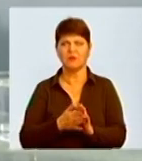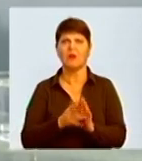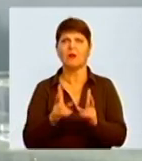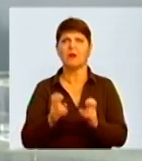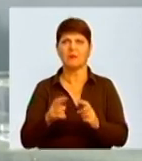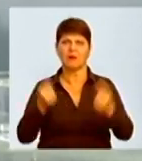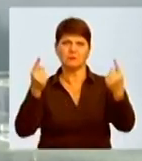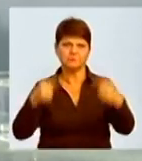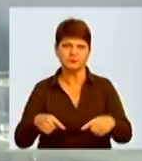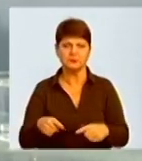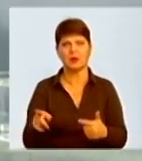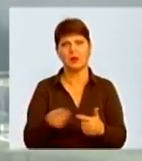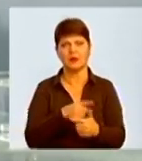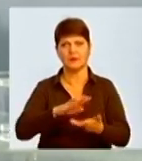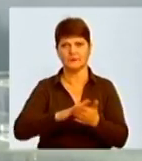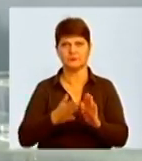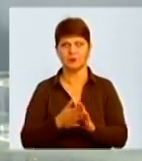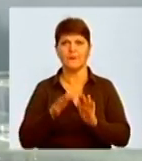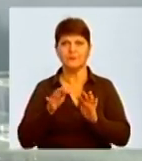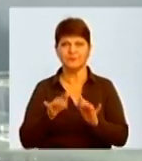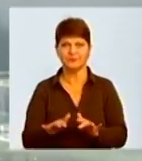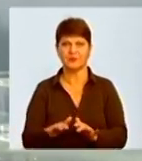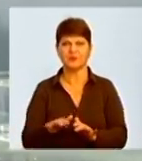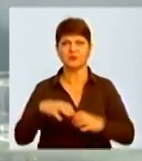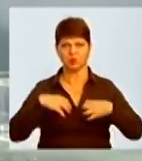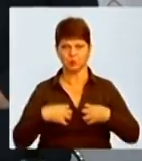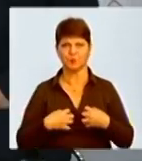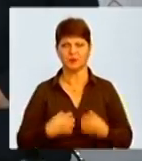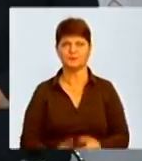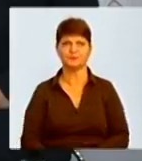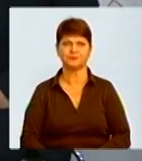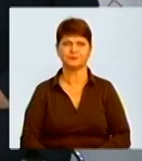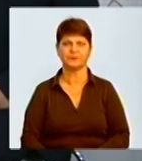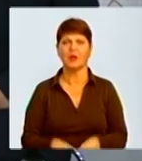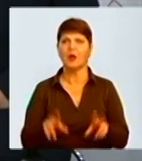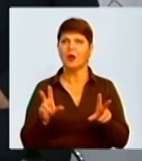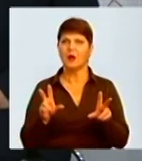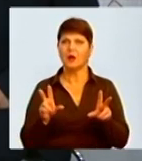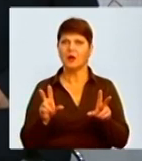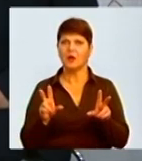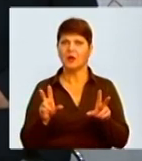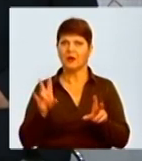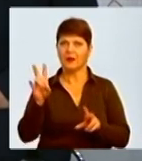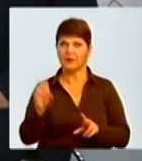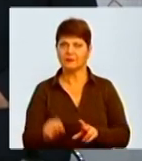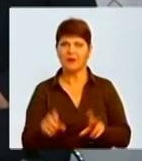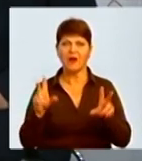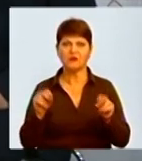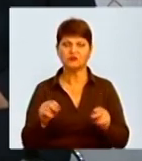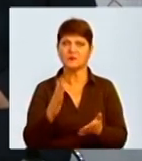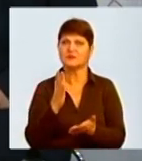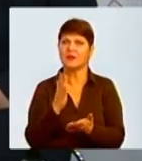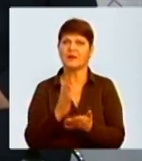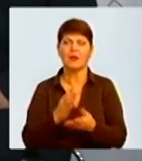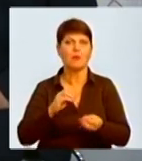ж таки стан справ не настільки сумний? На щастя, проблема не є критичною в нашій області, хоча